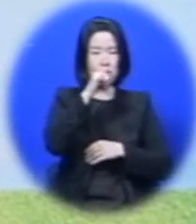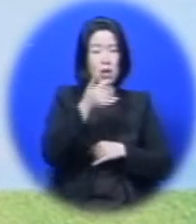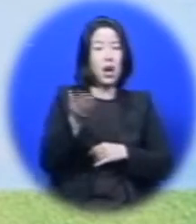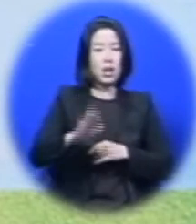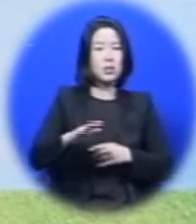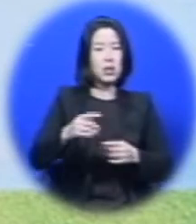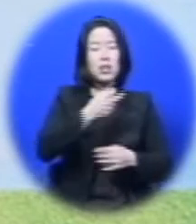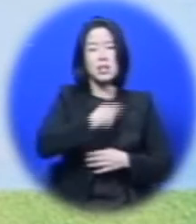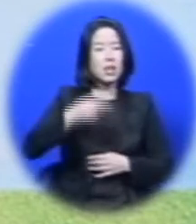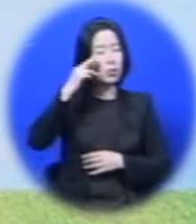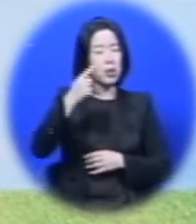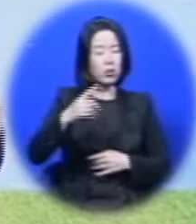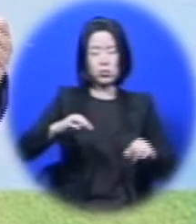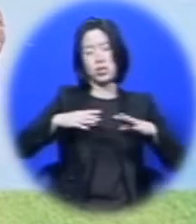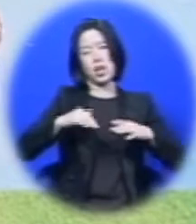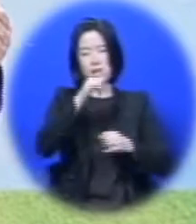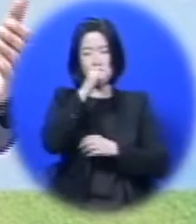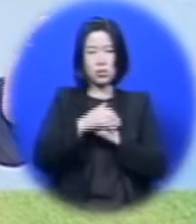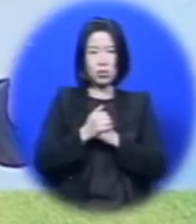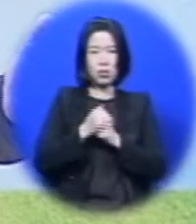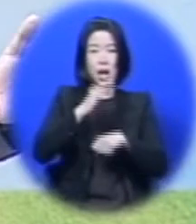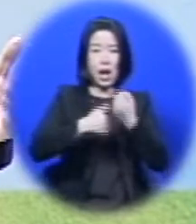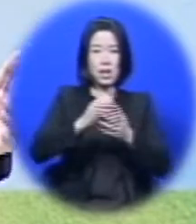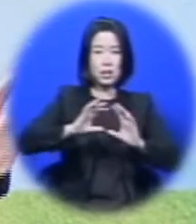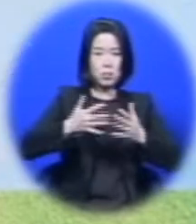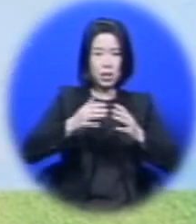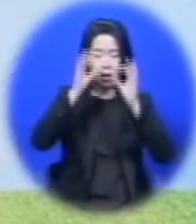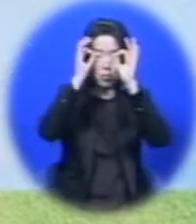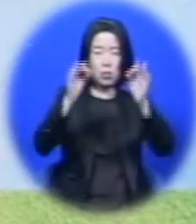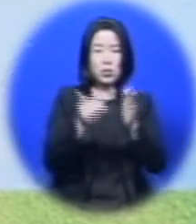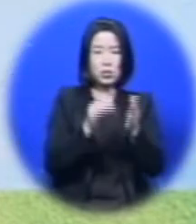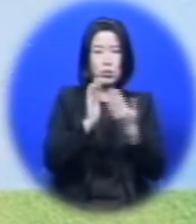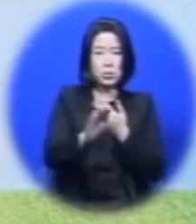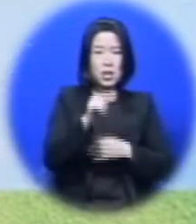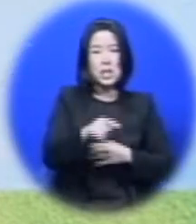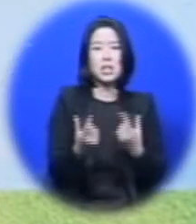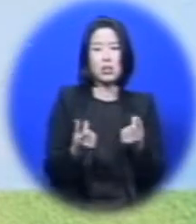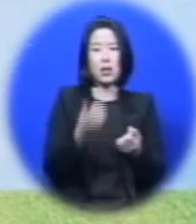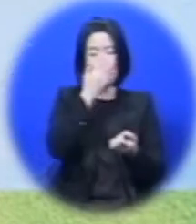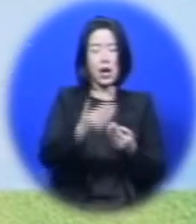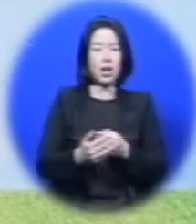자랑스러울까. 여러분 하나님의 나라를 보고 나면 이렇게 되게 됩니다.